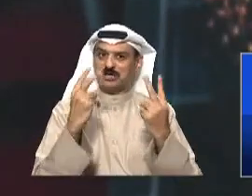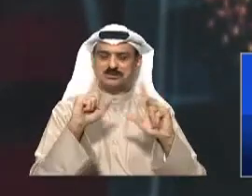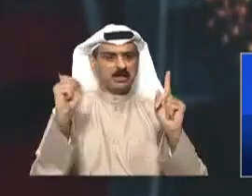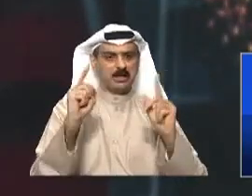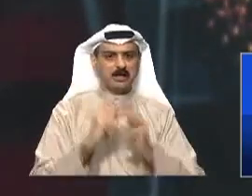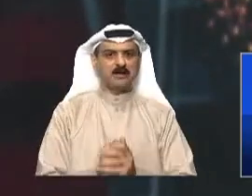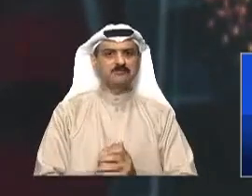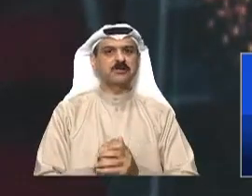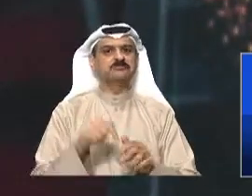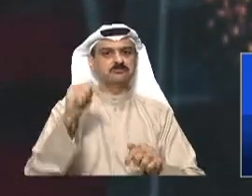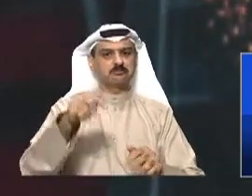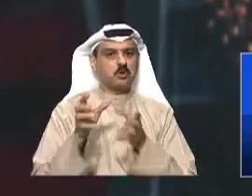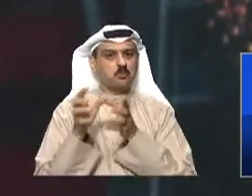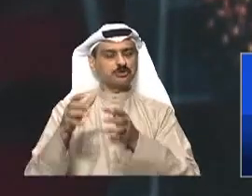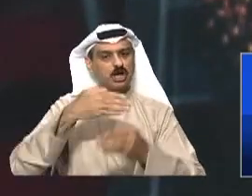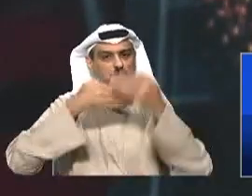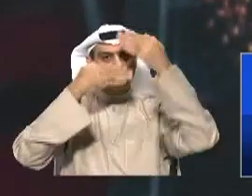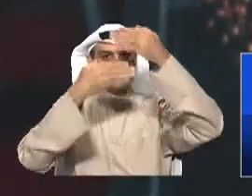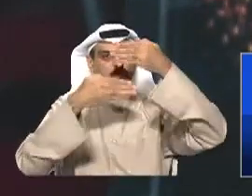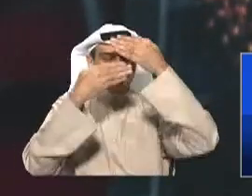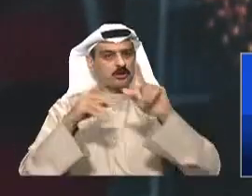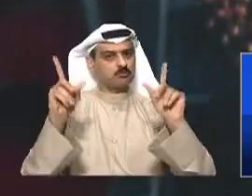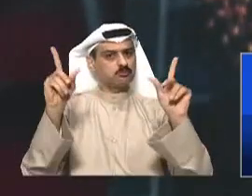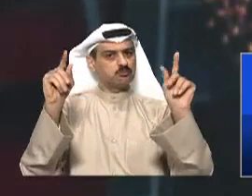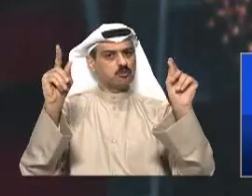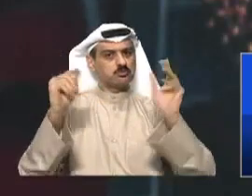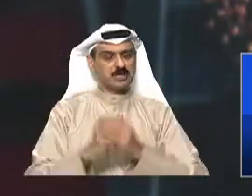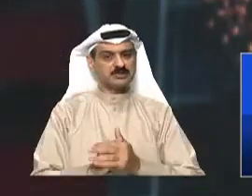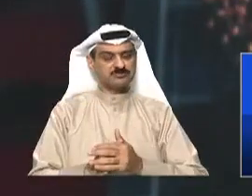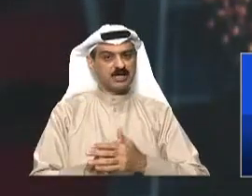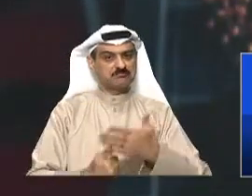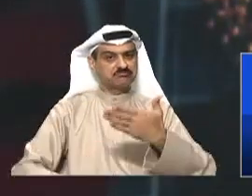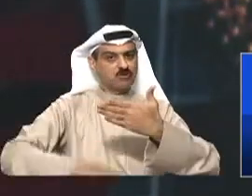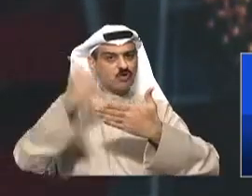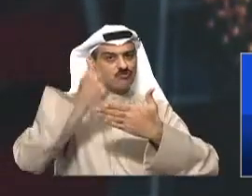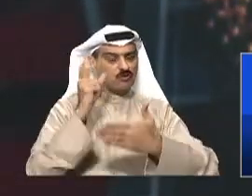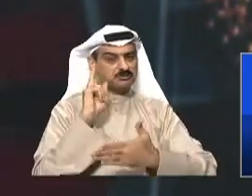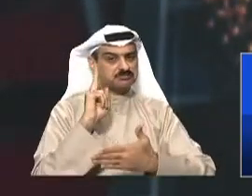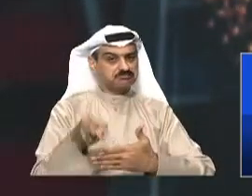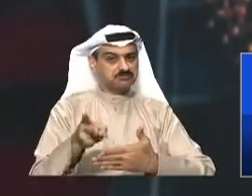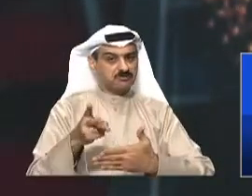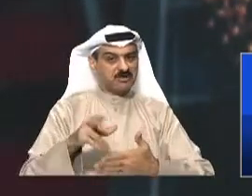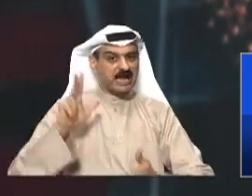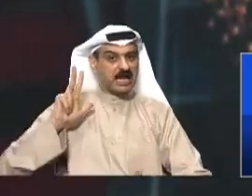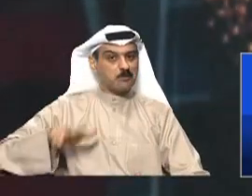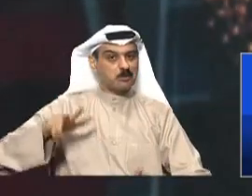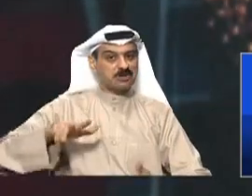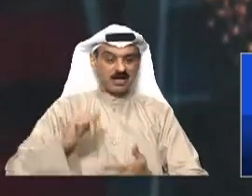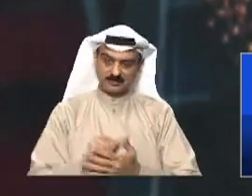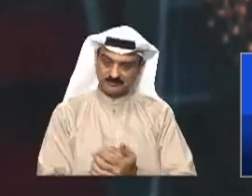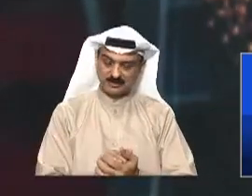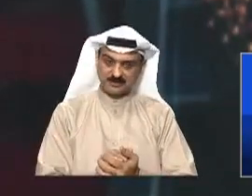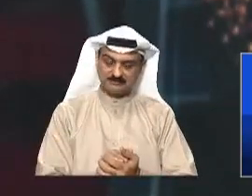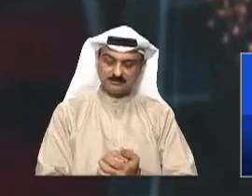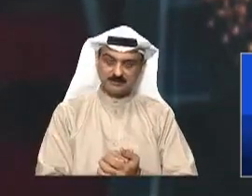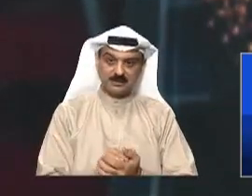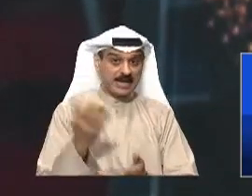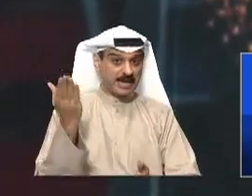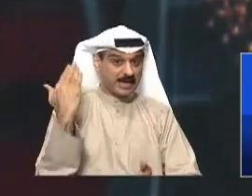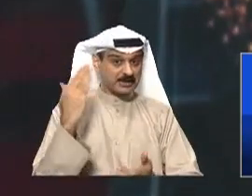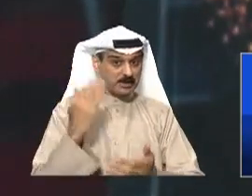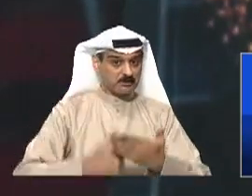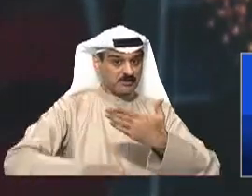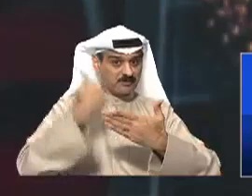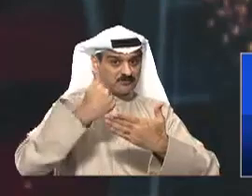طبعا المنتخب المغربي قدر أنه يفوز اليوم وهذه الليلة على المنتخب البرتغالي، وسبق وأن فاز